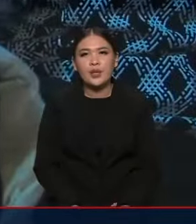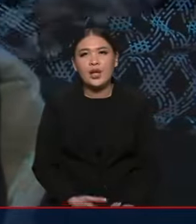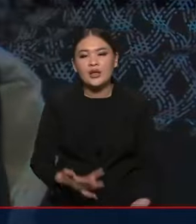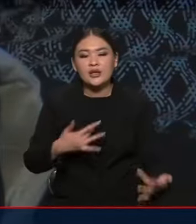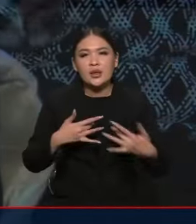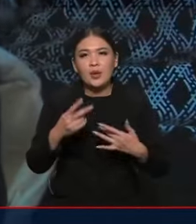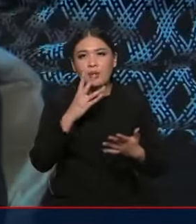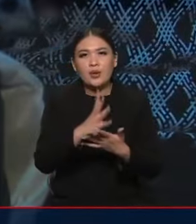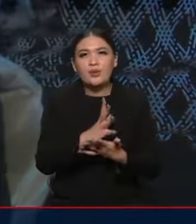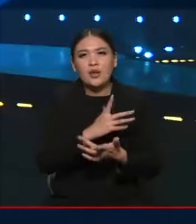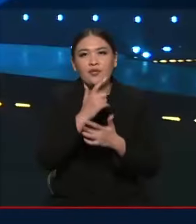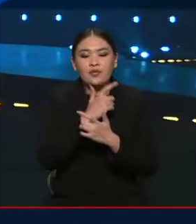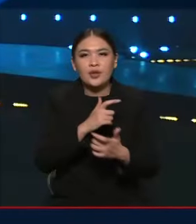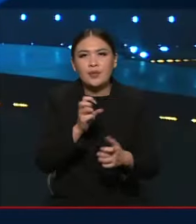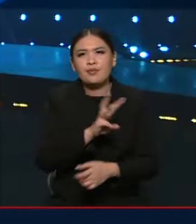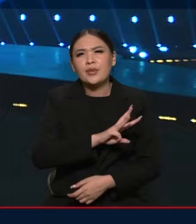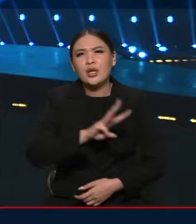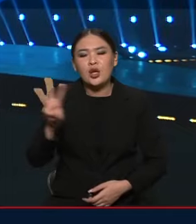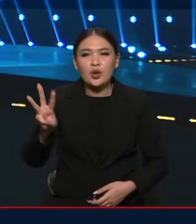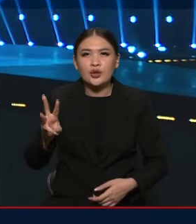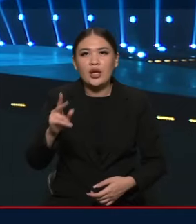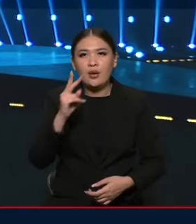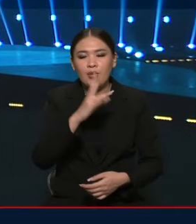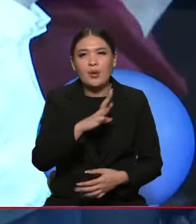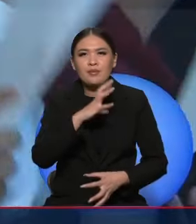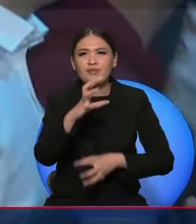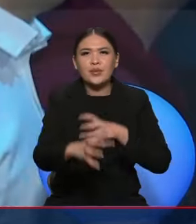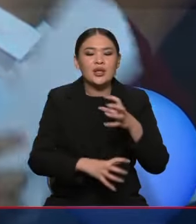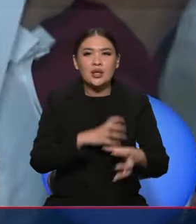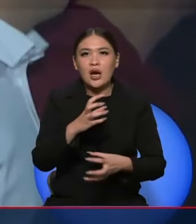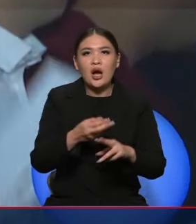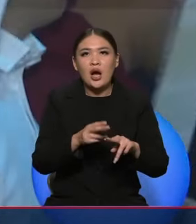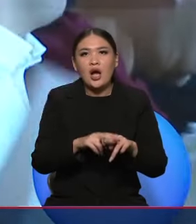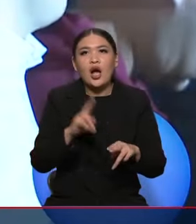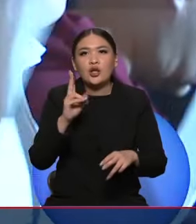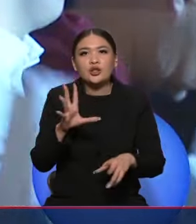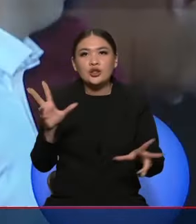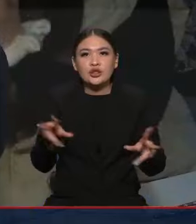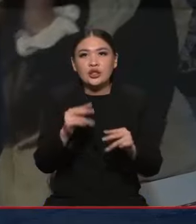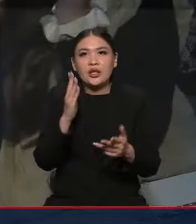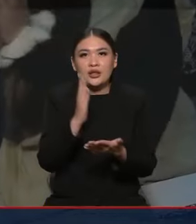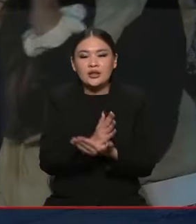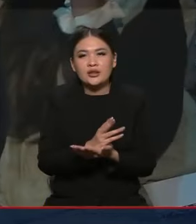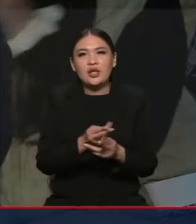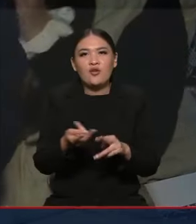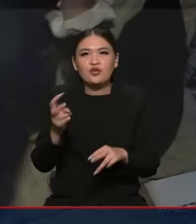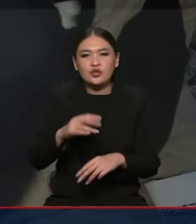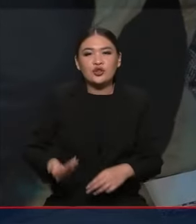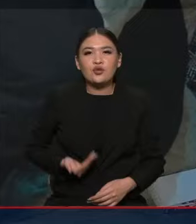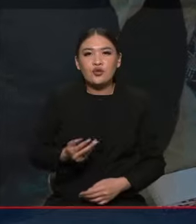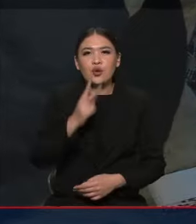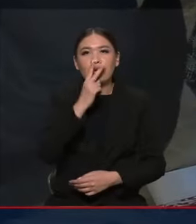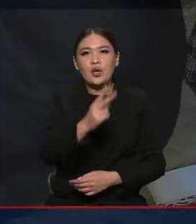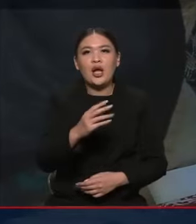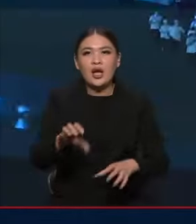Церемония поразила воображение миллионов телезрителей по всему миру. Но те, кому посчастливилось увидеть представление вживую в